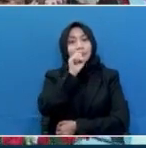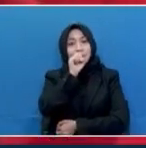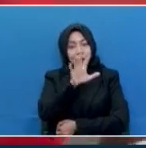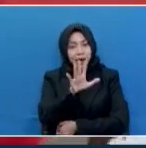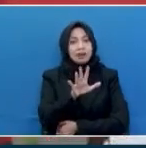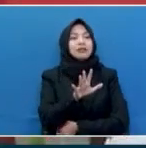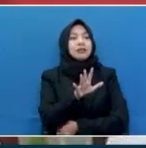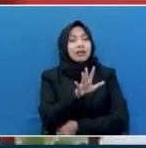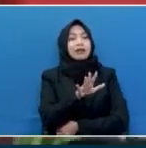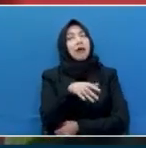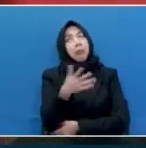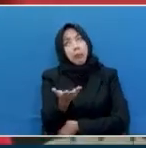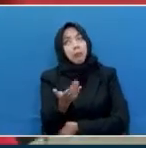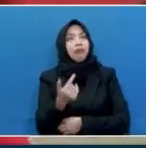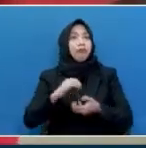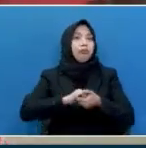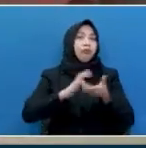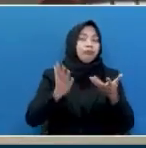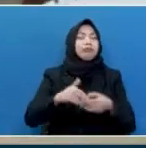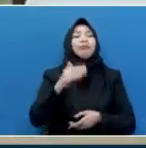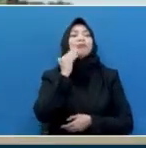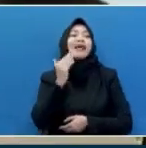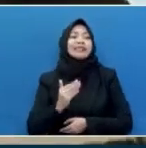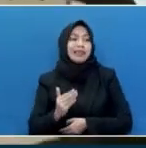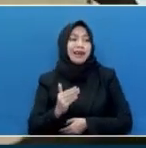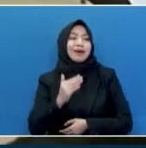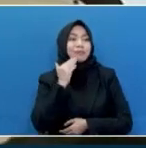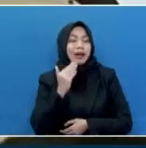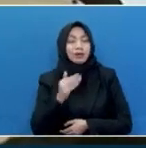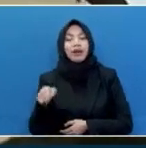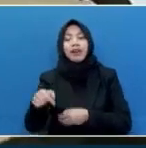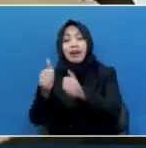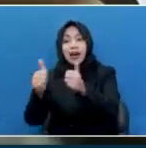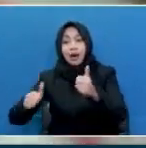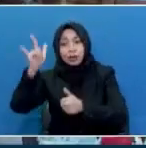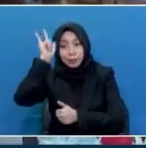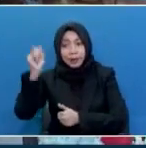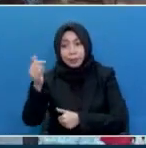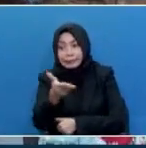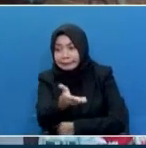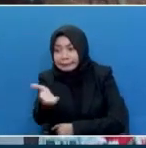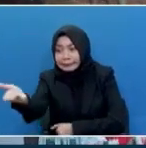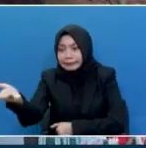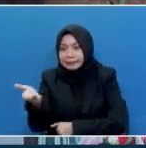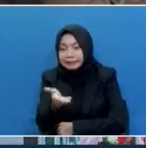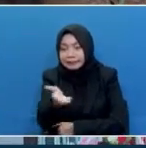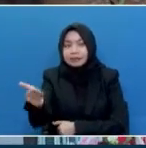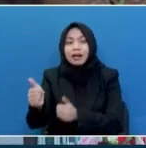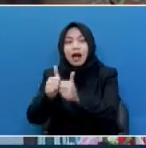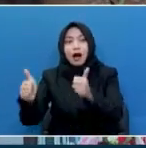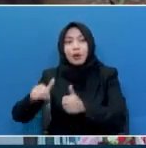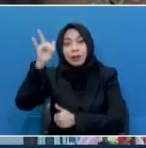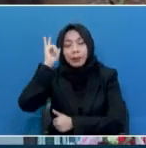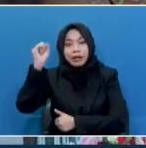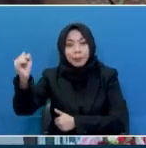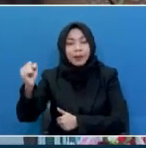ini adalah suatu hal yang biasa dan memberikan pesan kepada kader bahwa yang paling penting poin utamanya bukan bagaimana